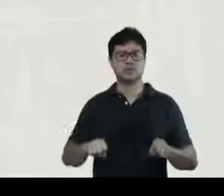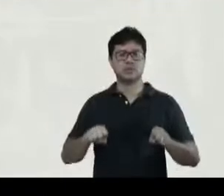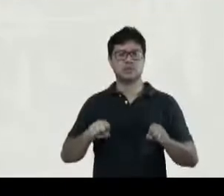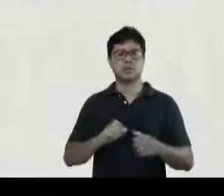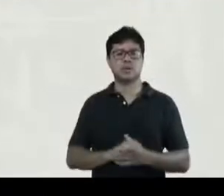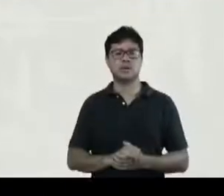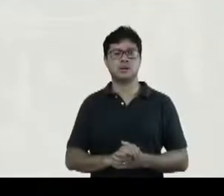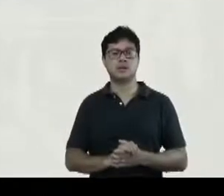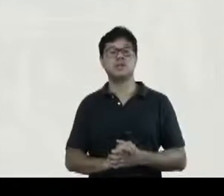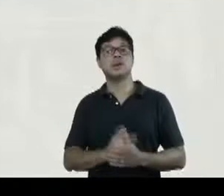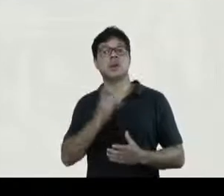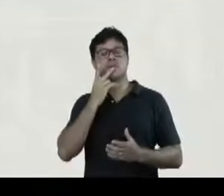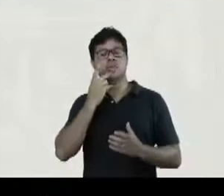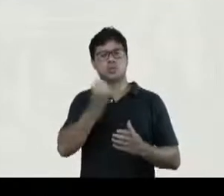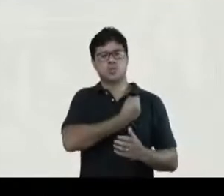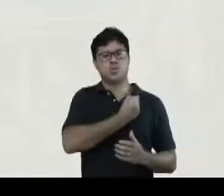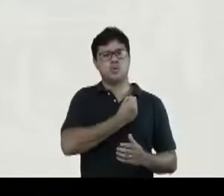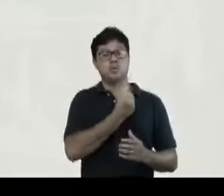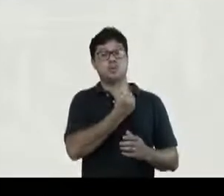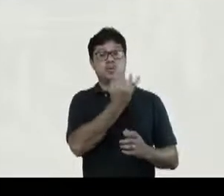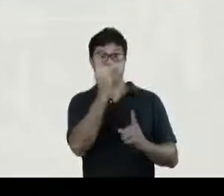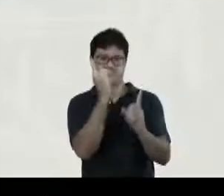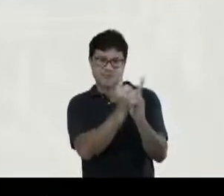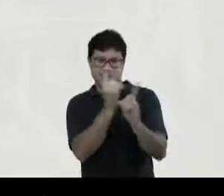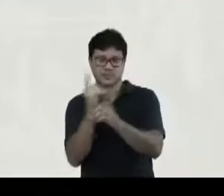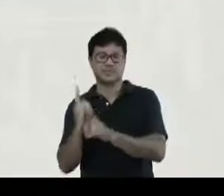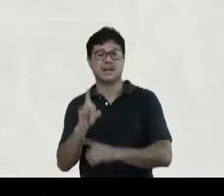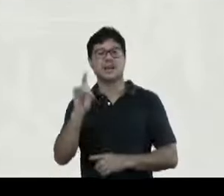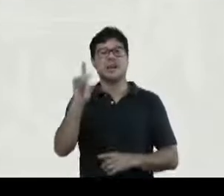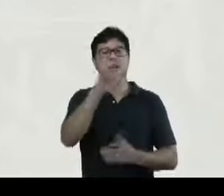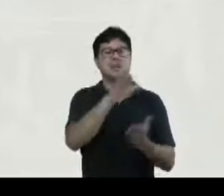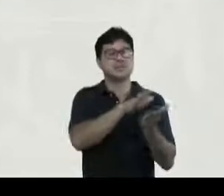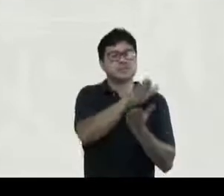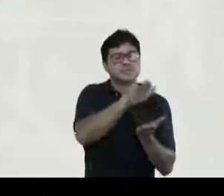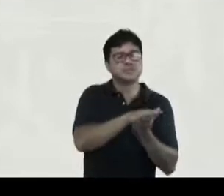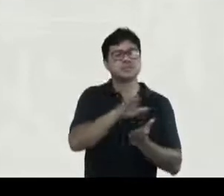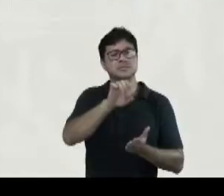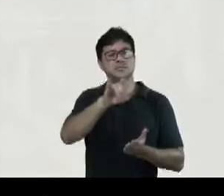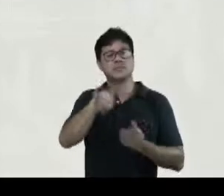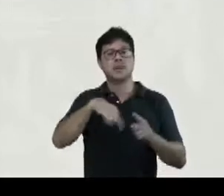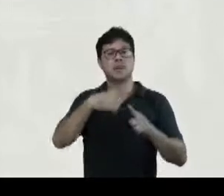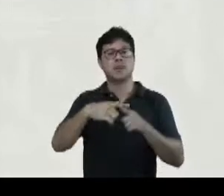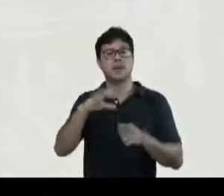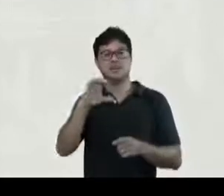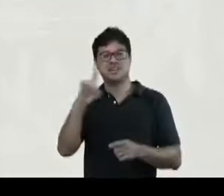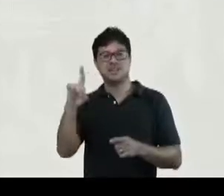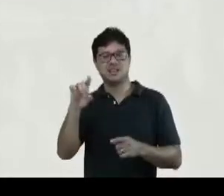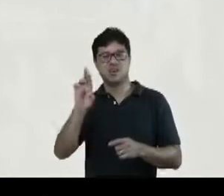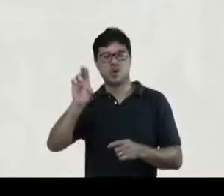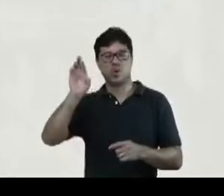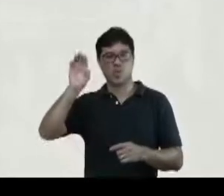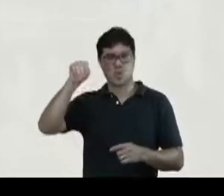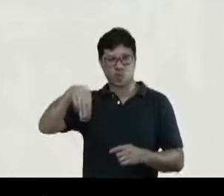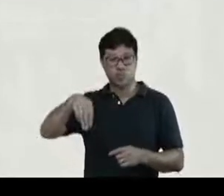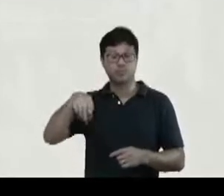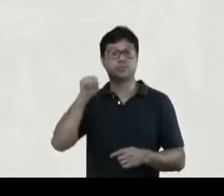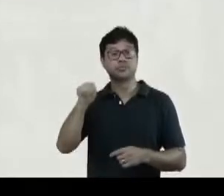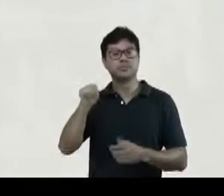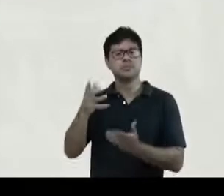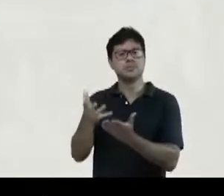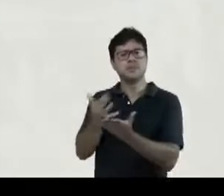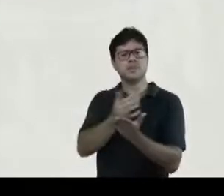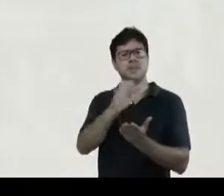Ausgabe und einer CD-ROM mit Bildern war dieser Incunabula Short Title Catalog ein ganz modernes